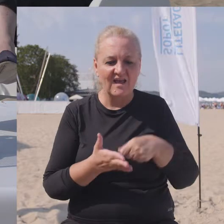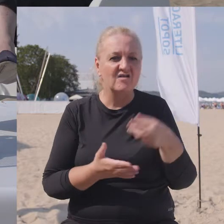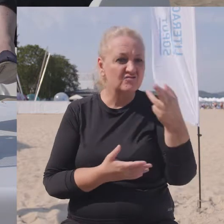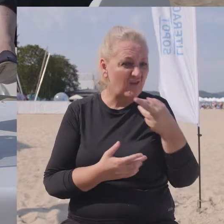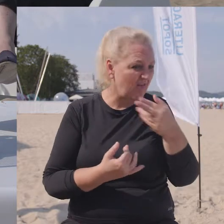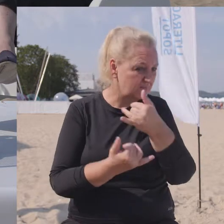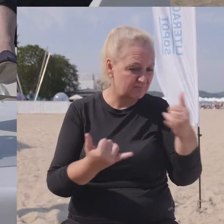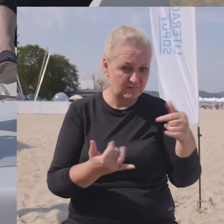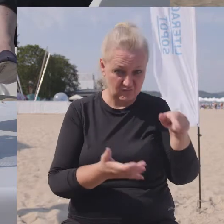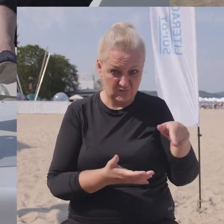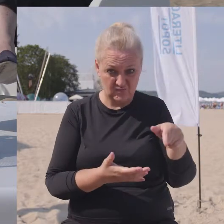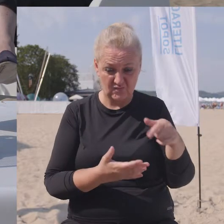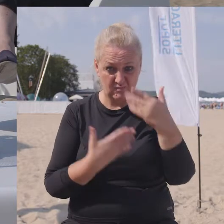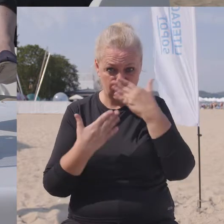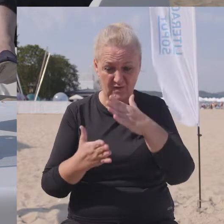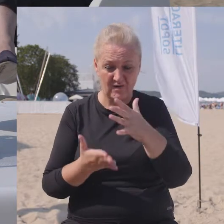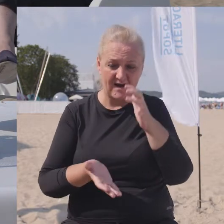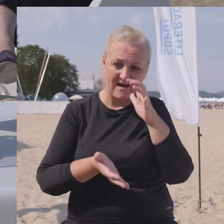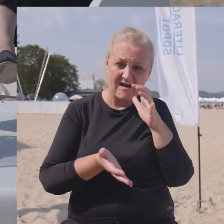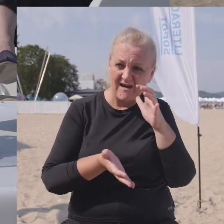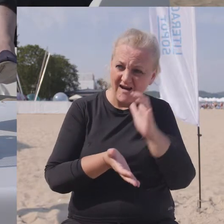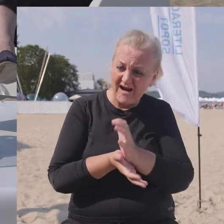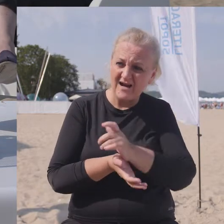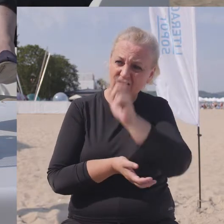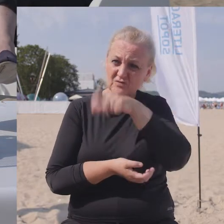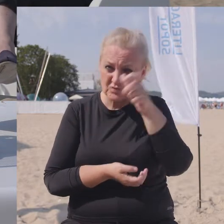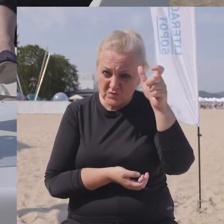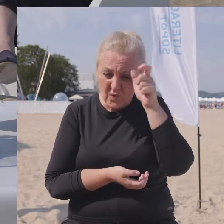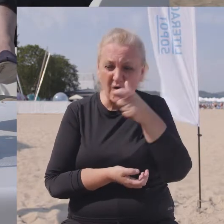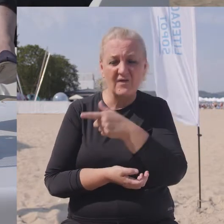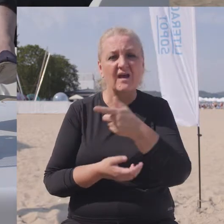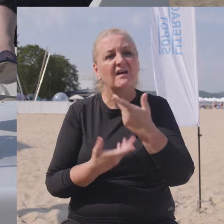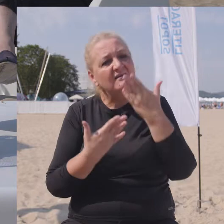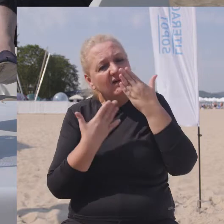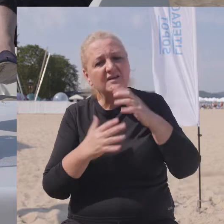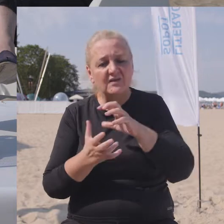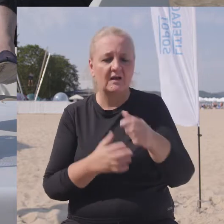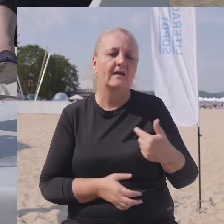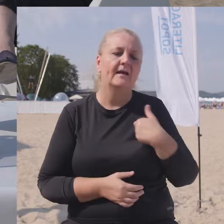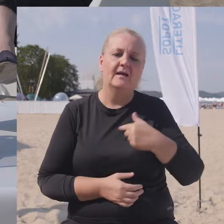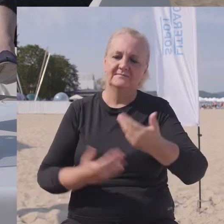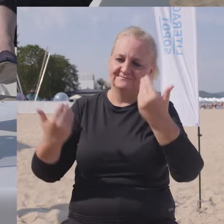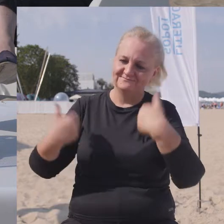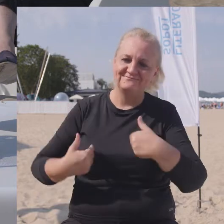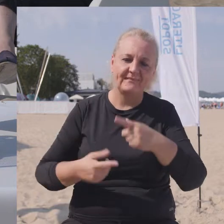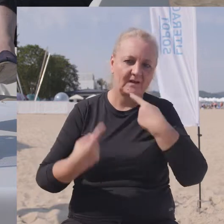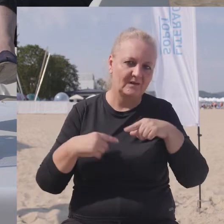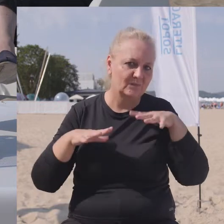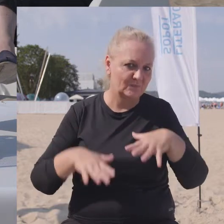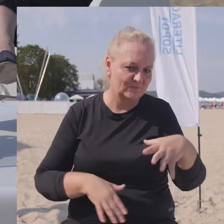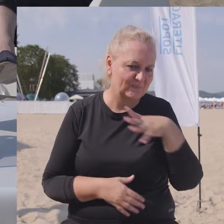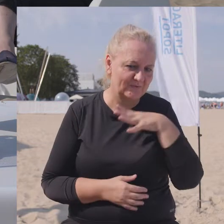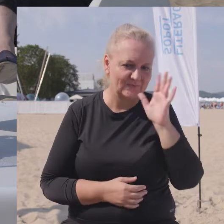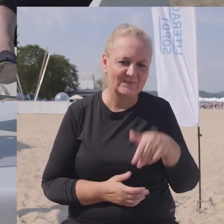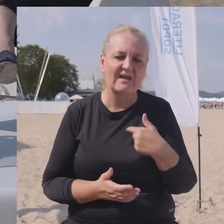świadczą o charakterze i stosunku człowieka do świata. No, mnie już tak dużo gadali i od kiedy pamiętam, że mówiąc szczerze,